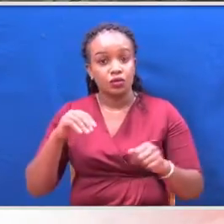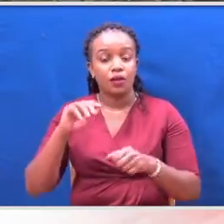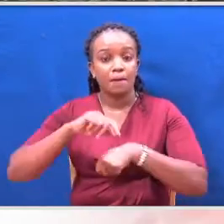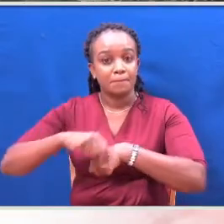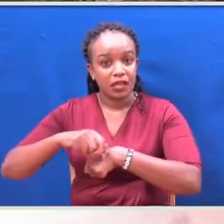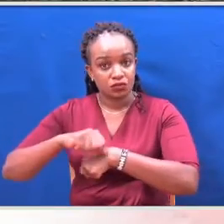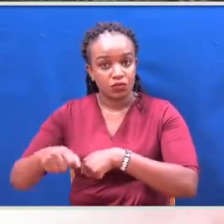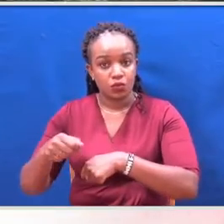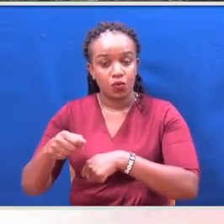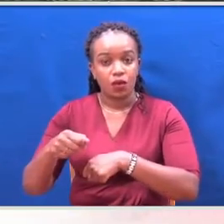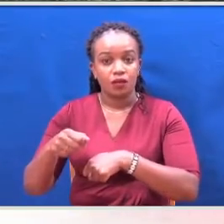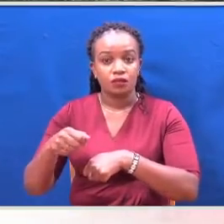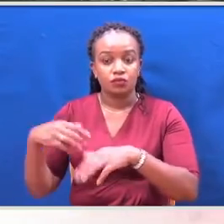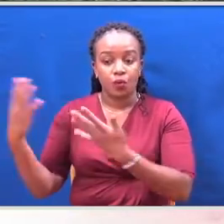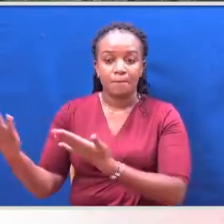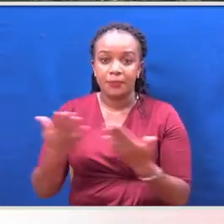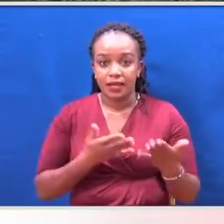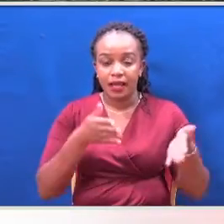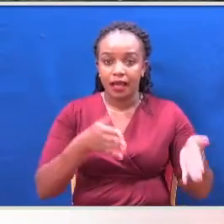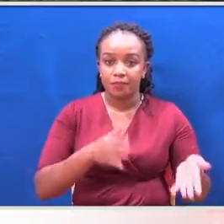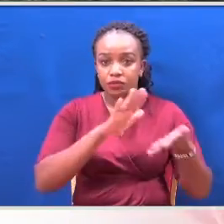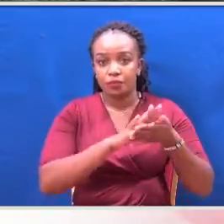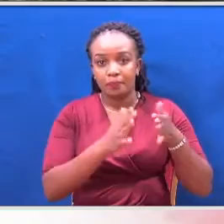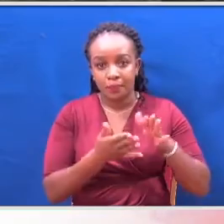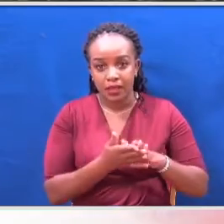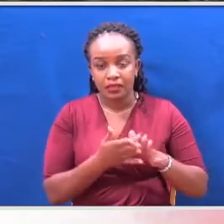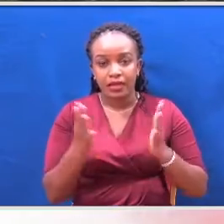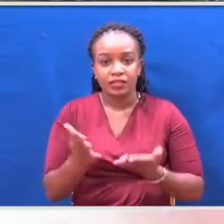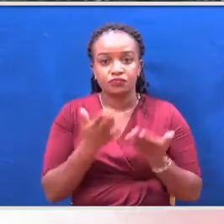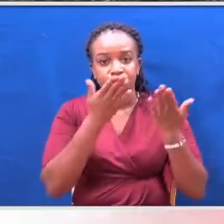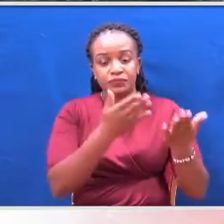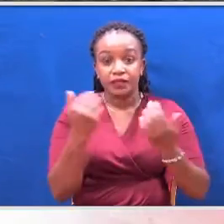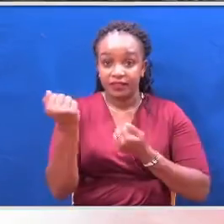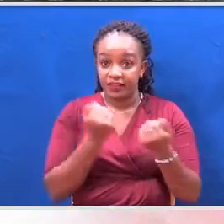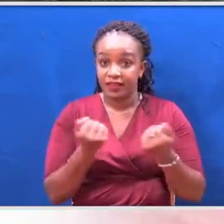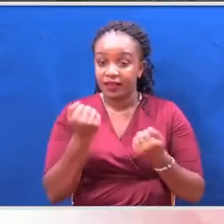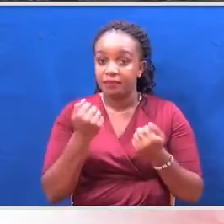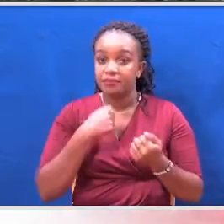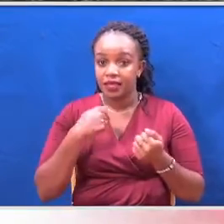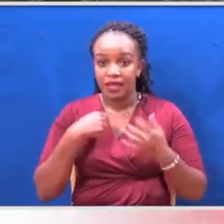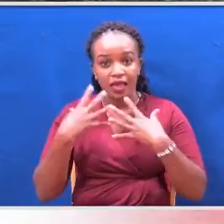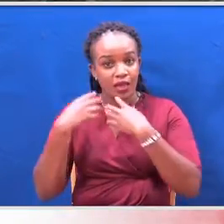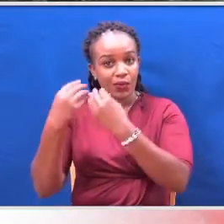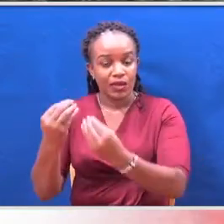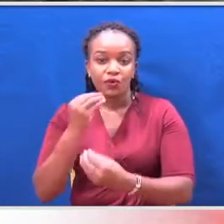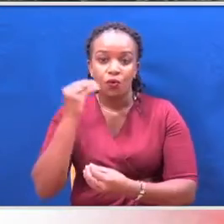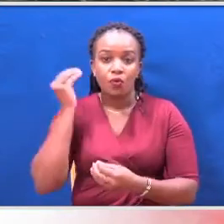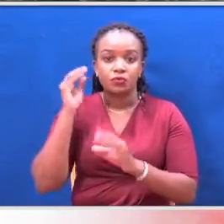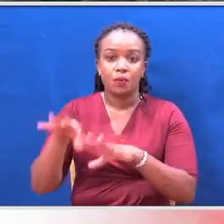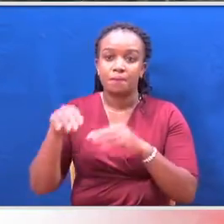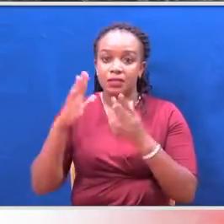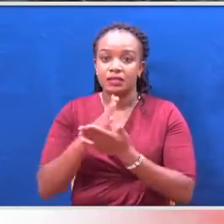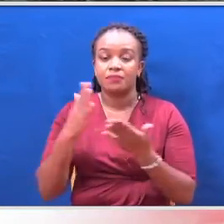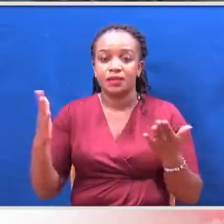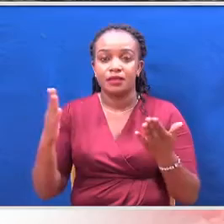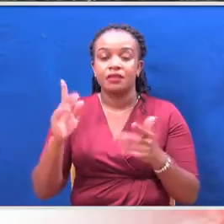kwa kibanda ayalete hapa, nataka kupokea kwa gari niende kwenye hiyo soko nyingine nilikuwa nataka kwenda. Nikaenda nyumbani kuna vitu nilikuwa naenda kuchukua. Nikapigiwa